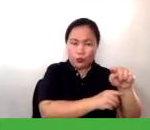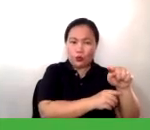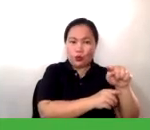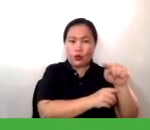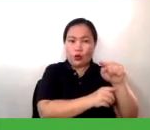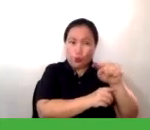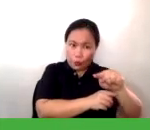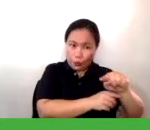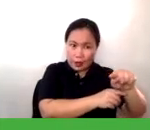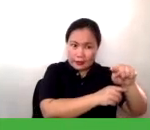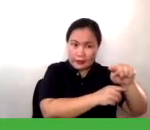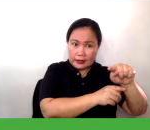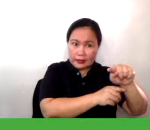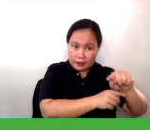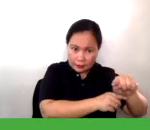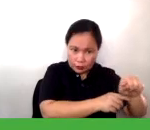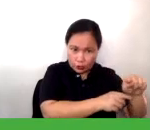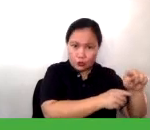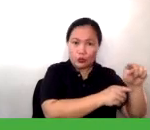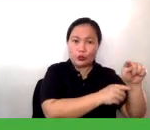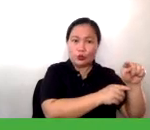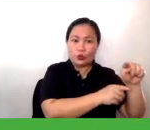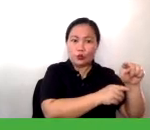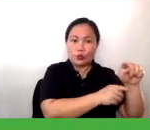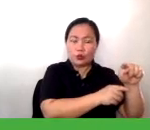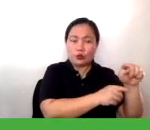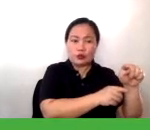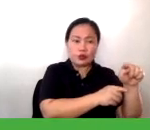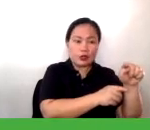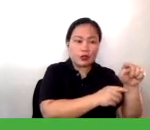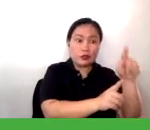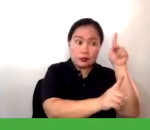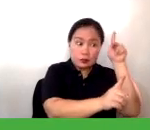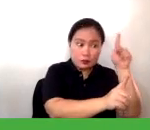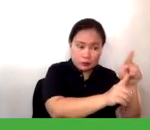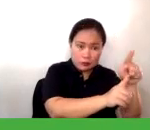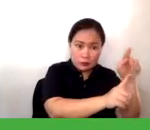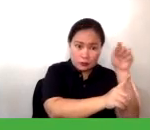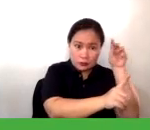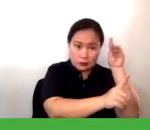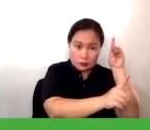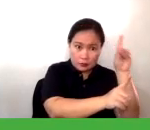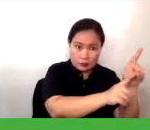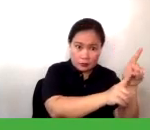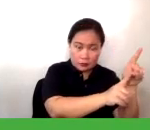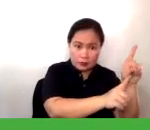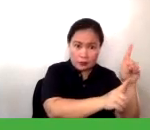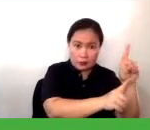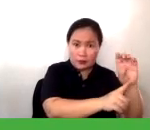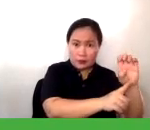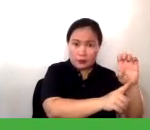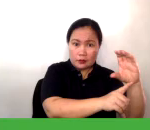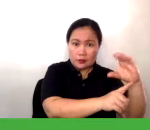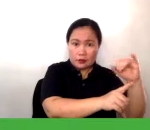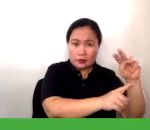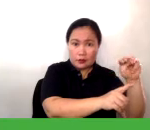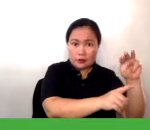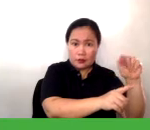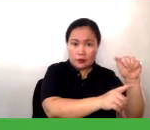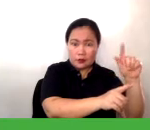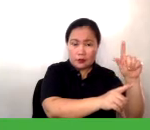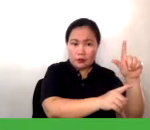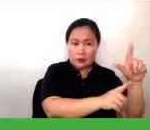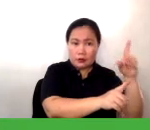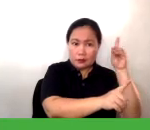pa left. So, from here, ito yung decimal point mo. 1, 2. So, malilipat lang yung decimal point niya. So, that will